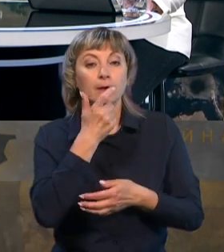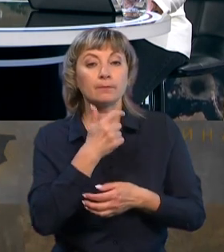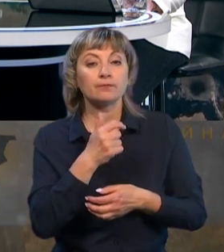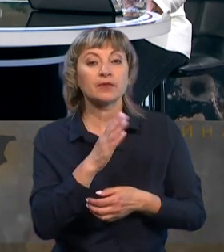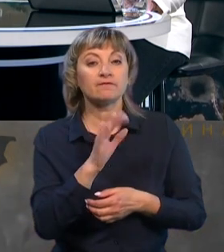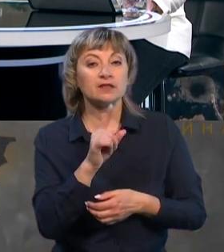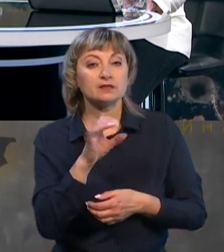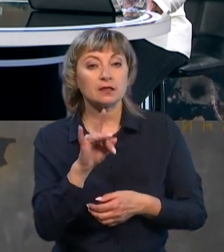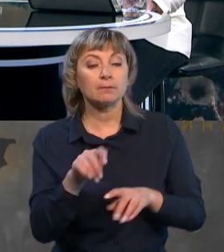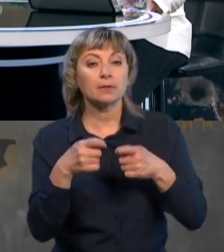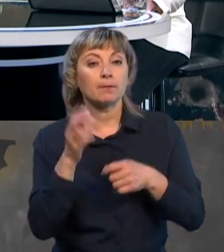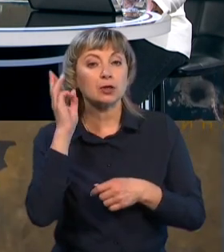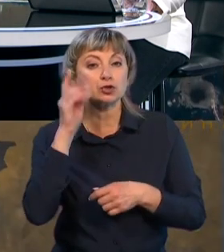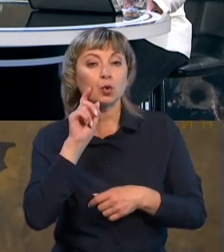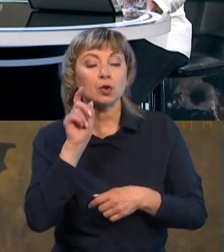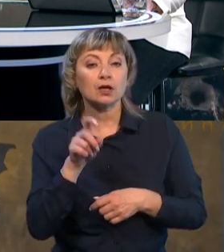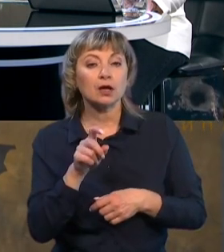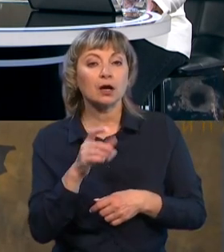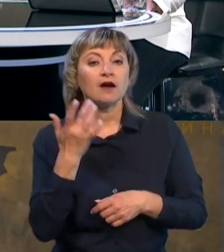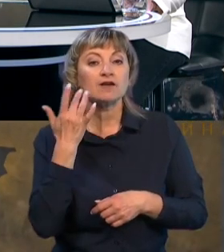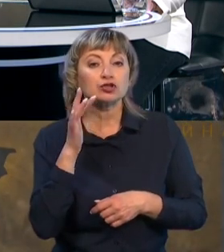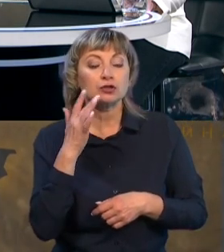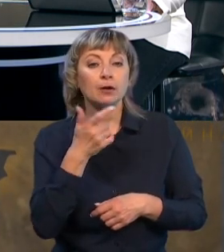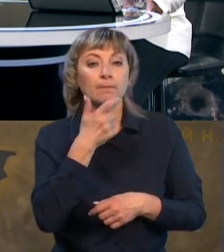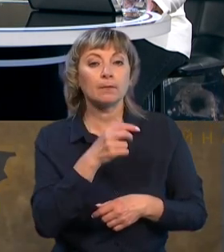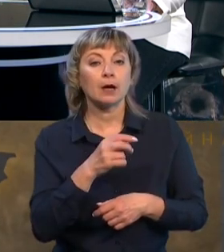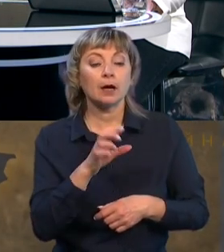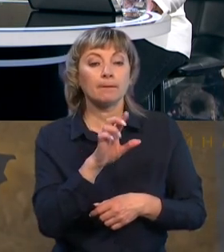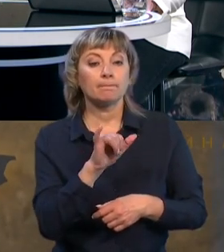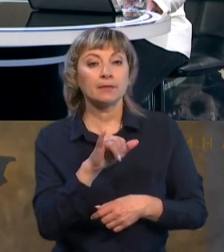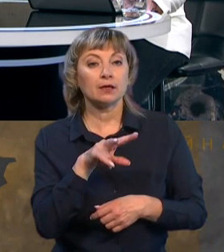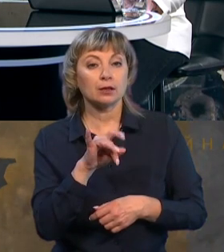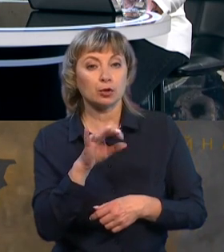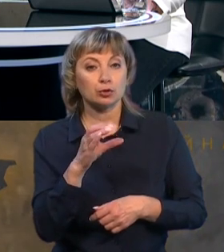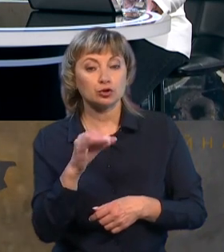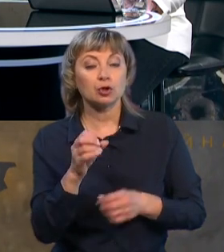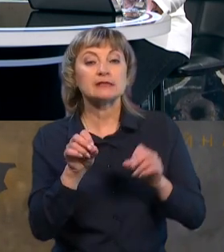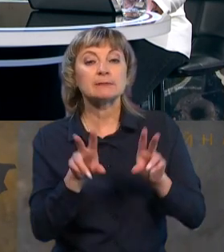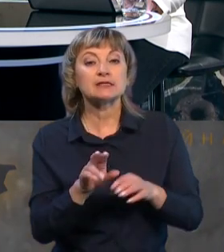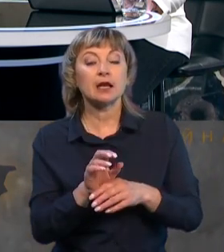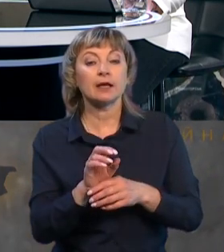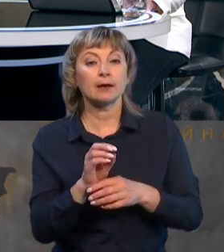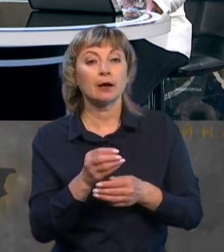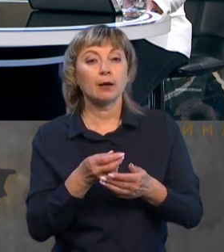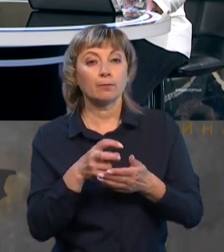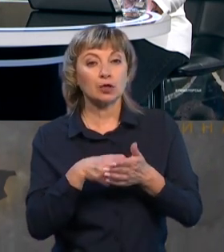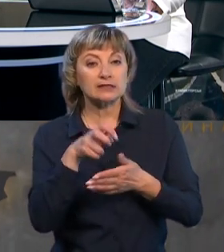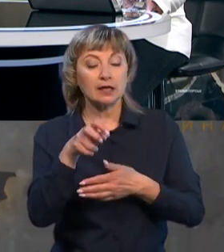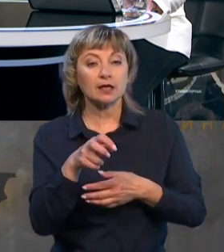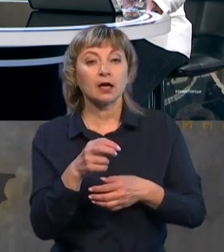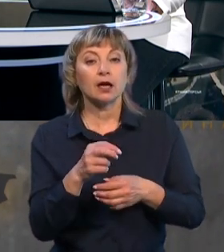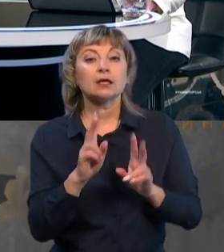уізер передав послуг України в Вашингтоні пану білорусу спеціальне послання щодо того яким чином